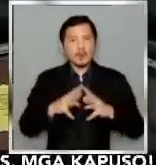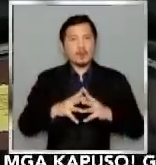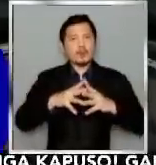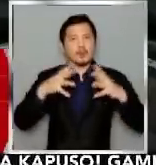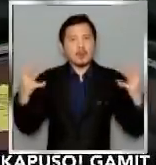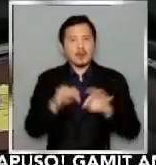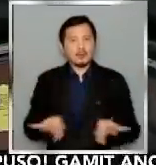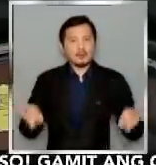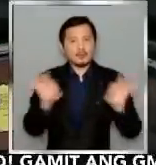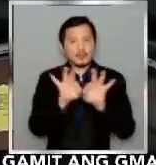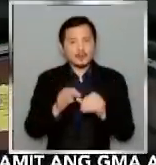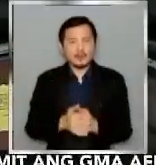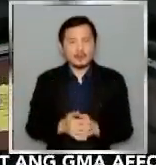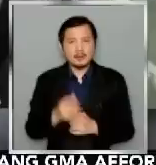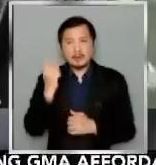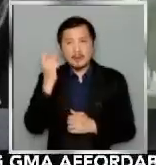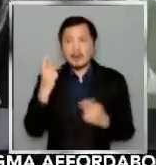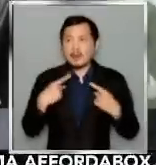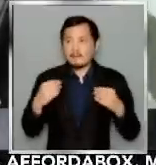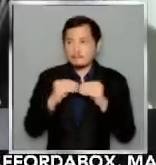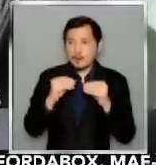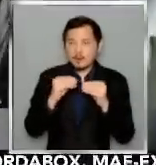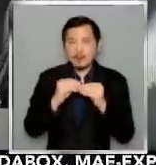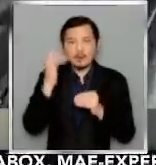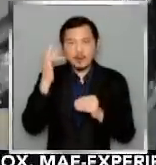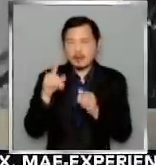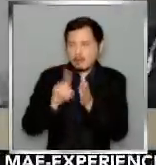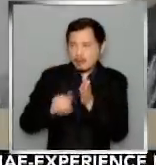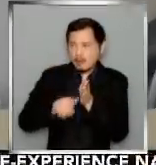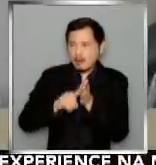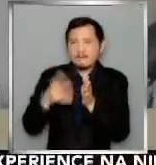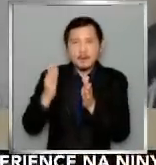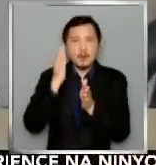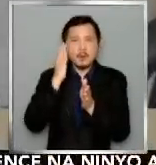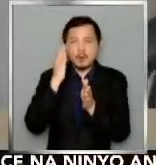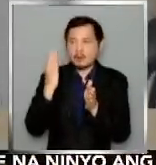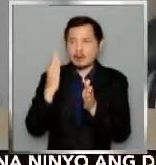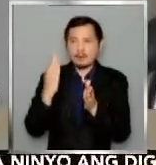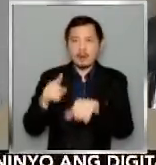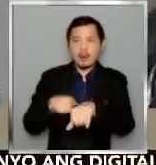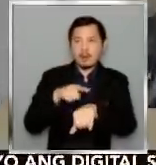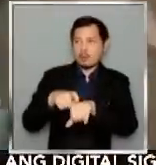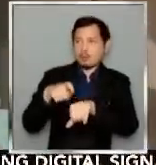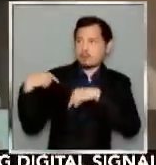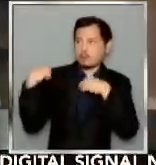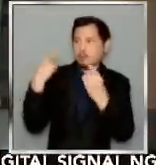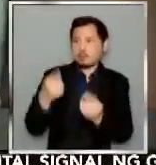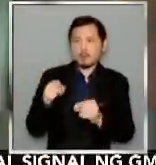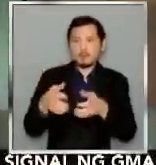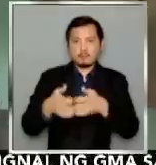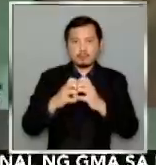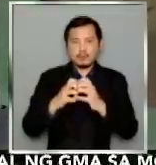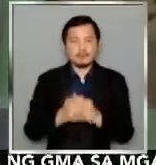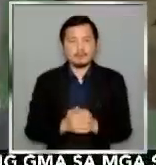kung gaano na sila katagal nag-ooperate. Mahigit isa't kalahating milyong pakete ng mga pinaking sigarilyo ang sinamsam sa raid na karamihan